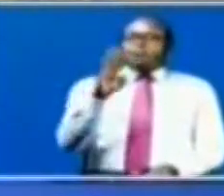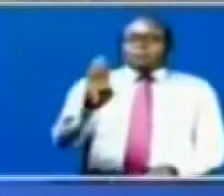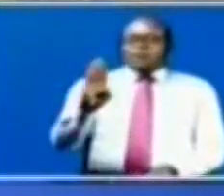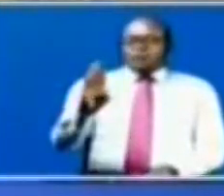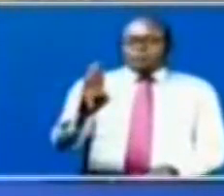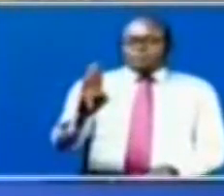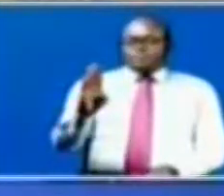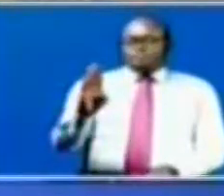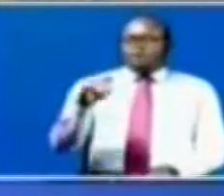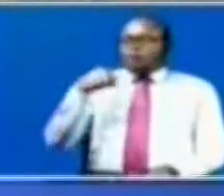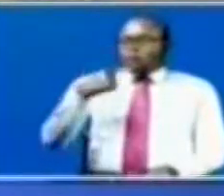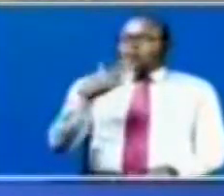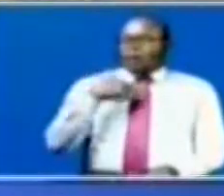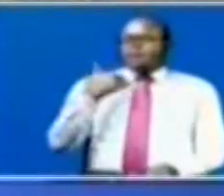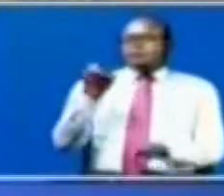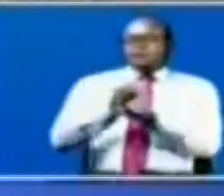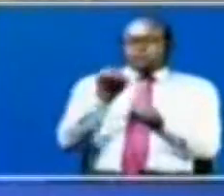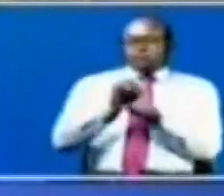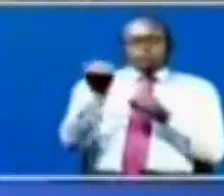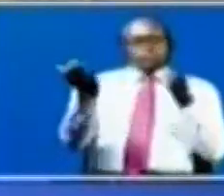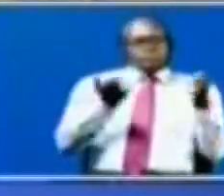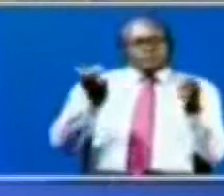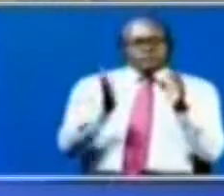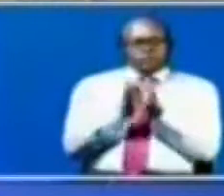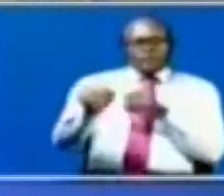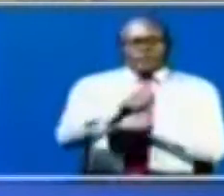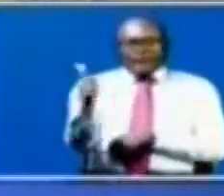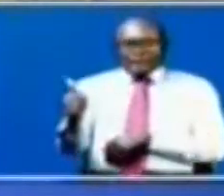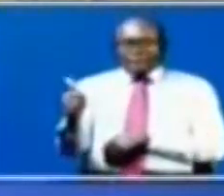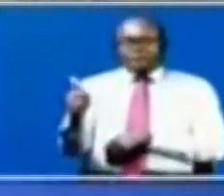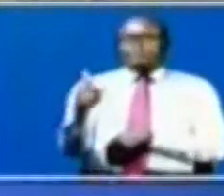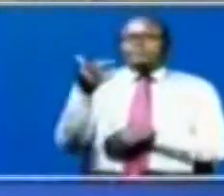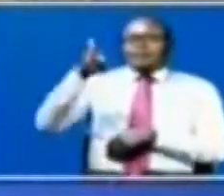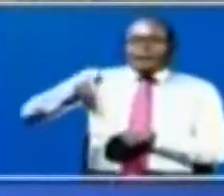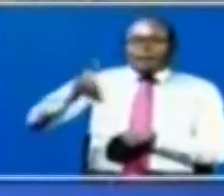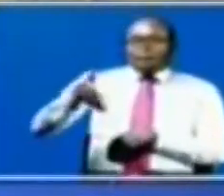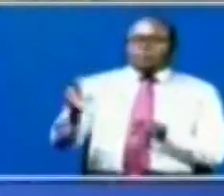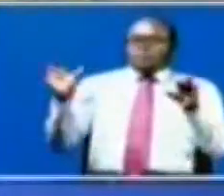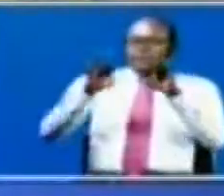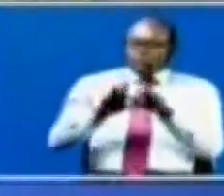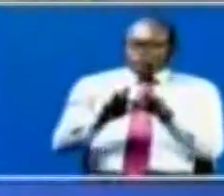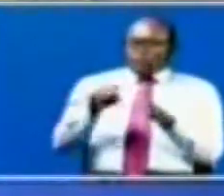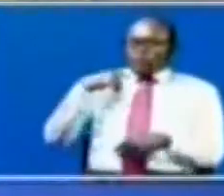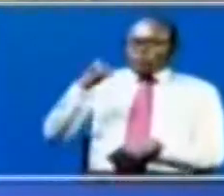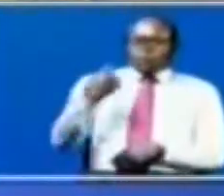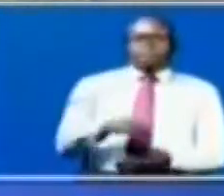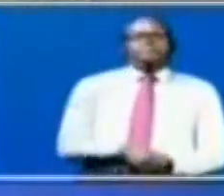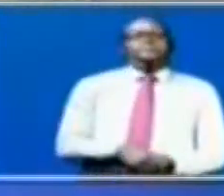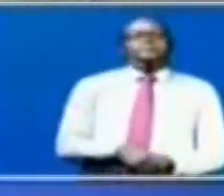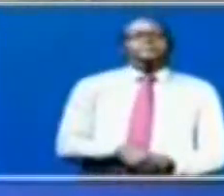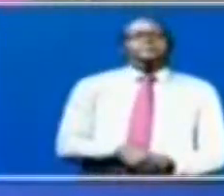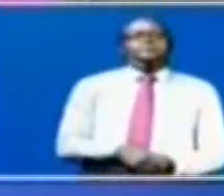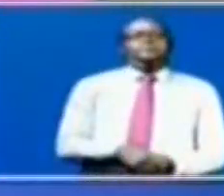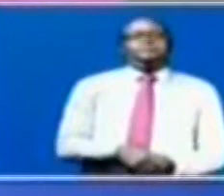ambao wangependa kufanya biashara na watu wengine. Na hivi sasa najiunga na afisa